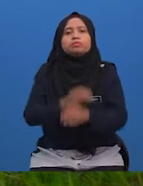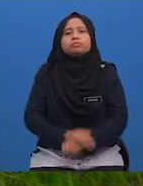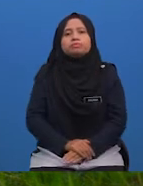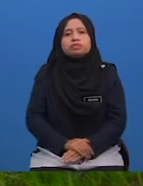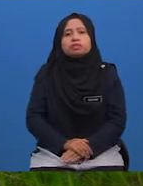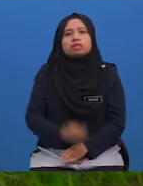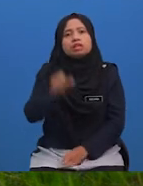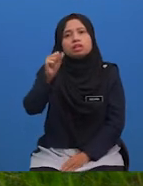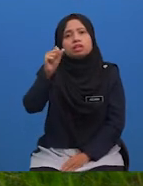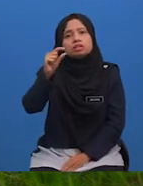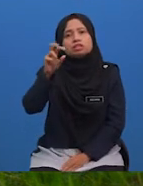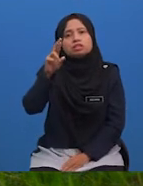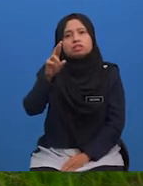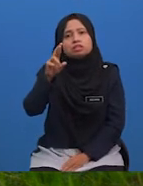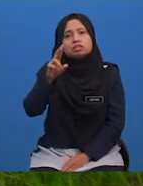Sang Ranggi!